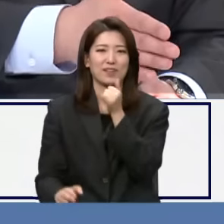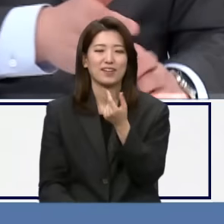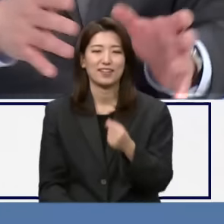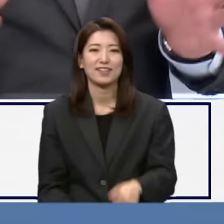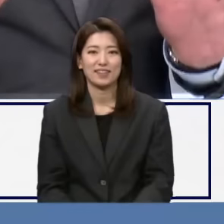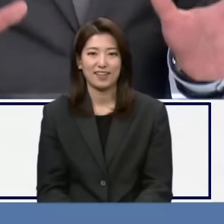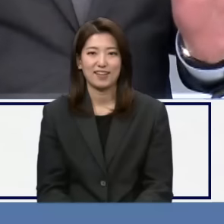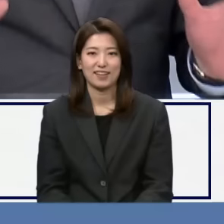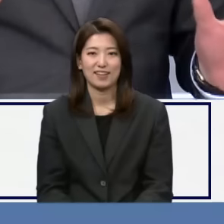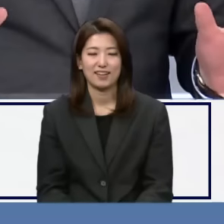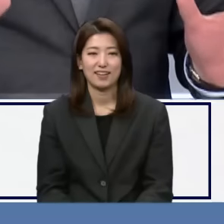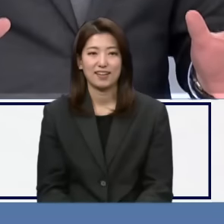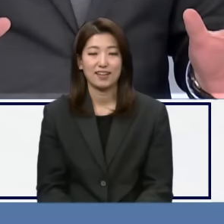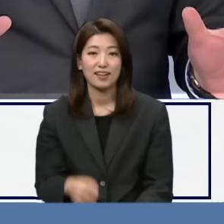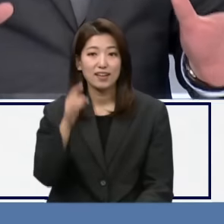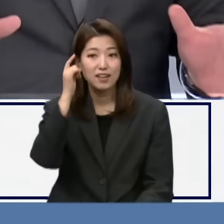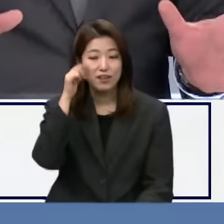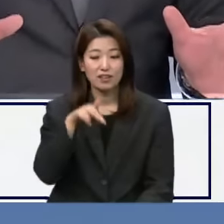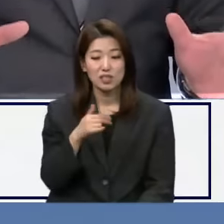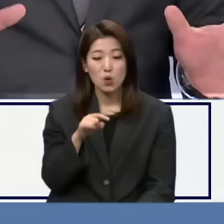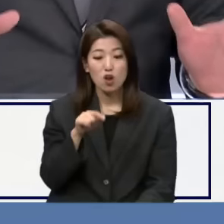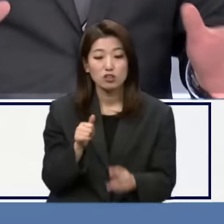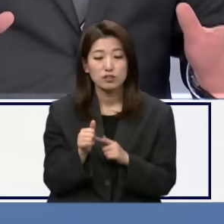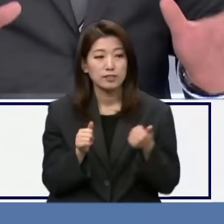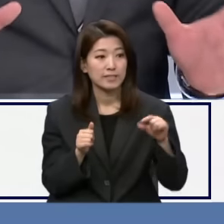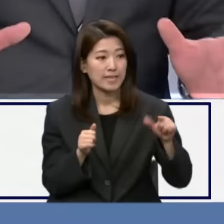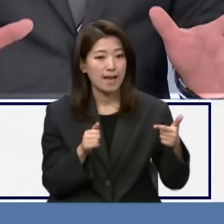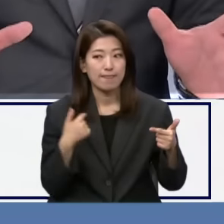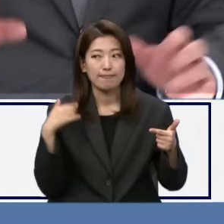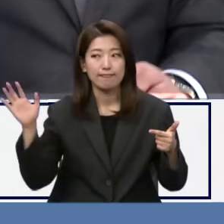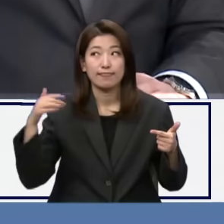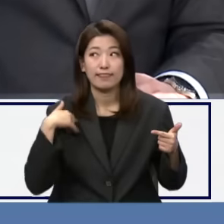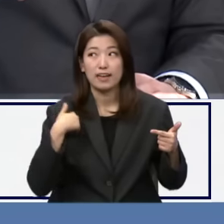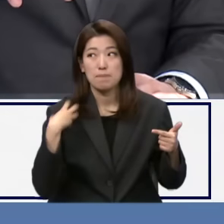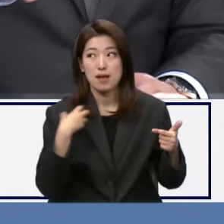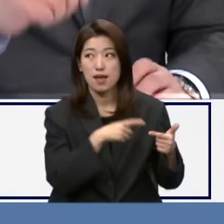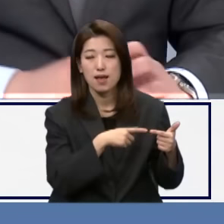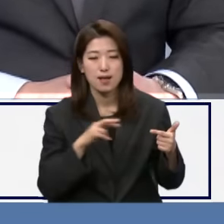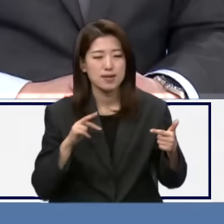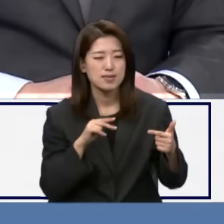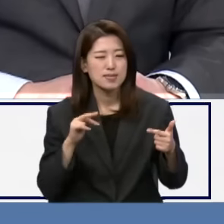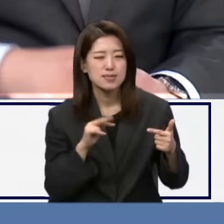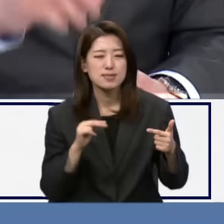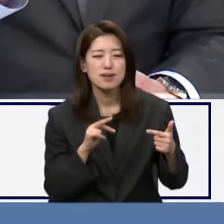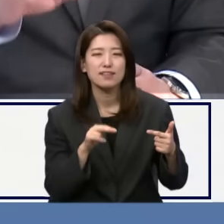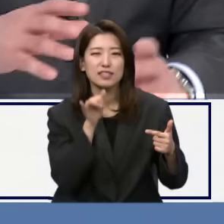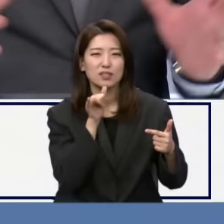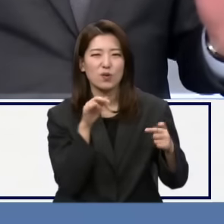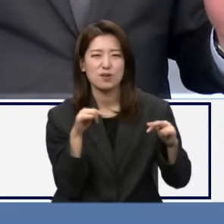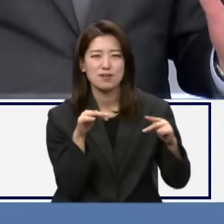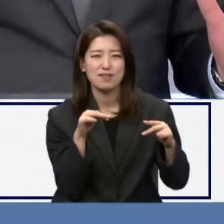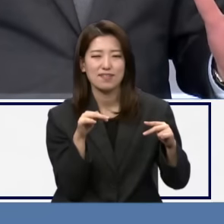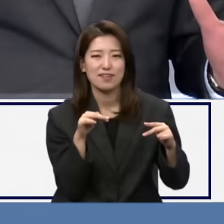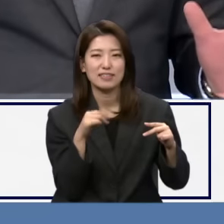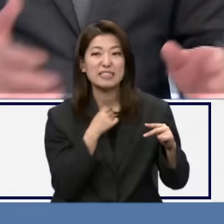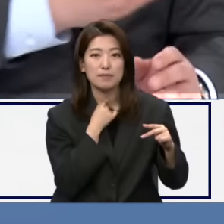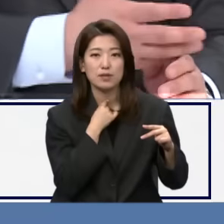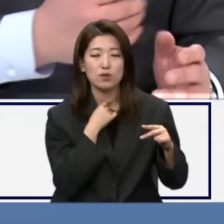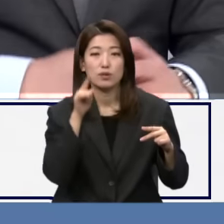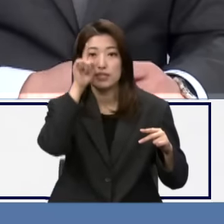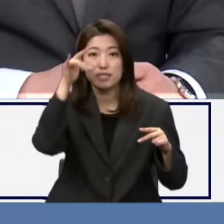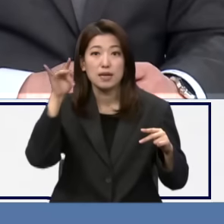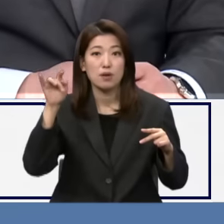하면서 둘이서 따로 똑같이 가는 이른바 그 투트랙 전략을 쓰는 거죠 목적지는 같은 거죠 그런 측면에서 저는 어쨌든 지금 조국 역 친다